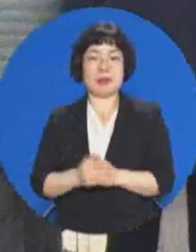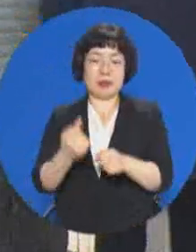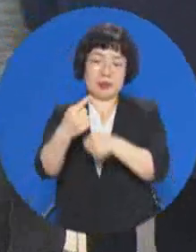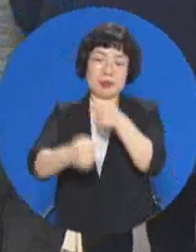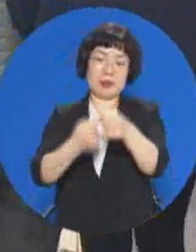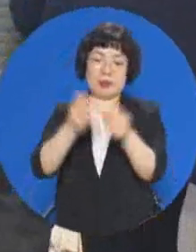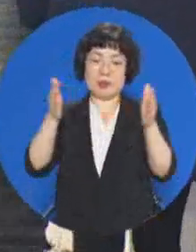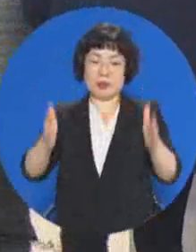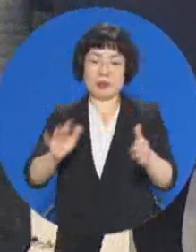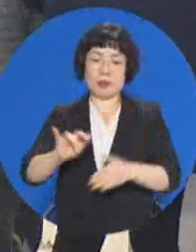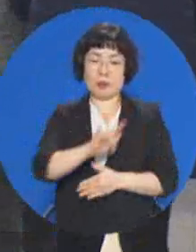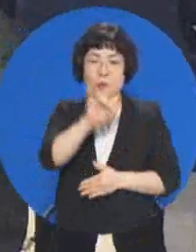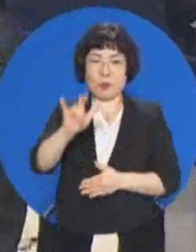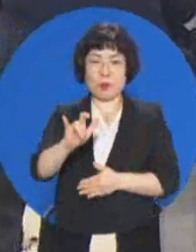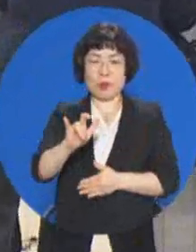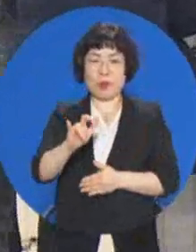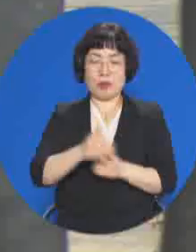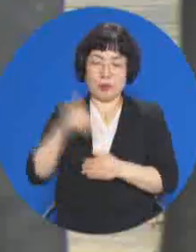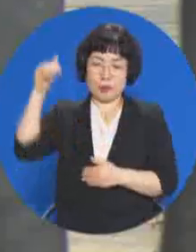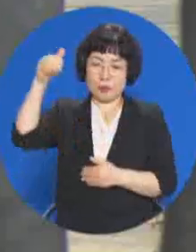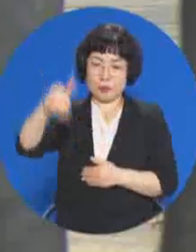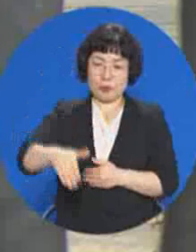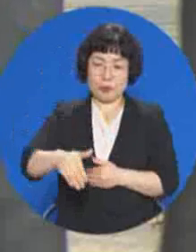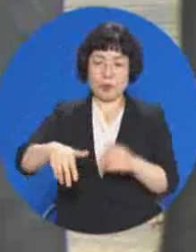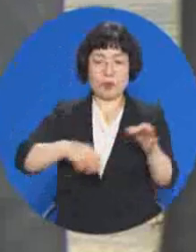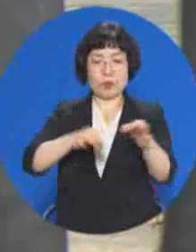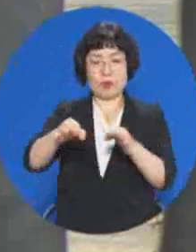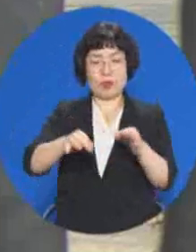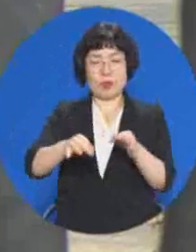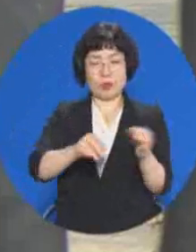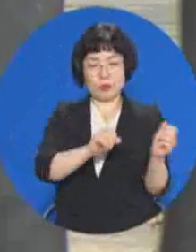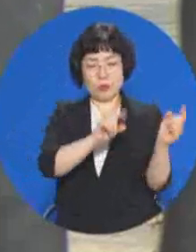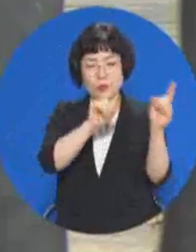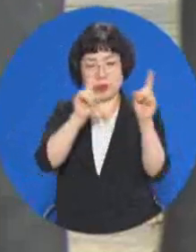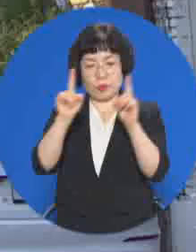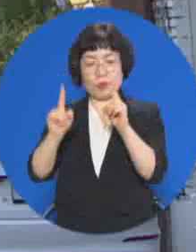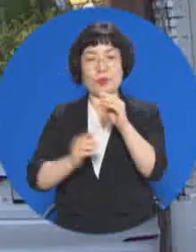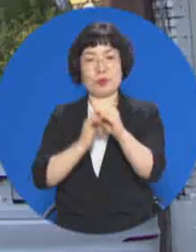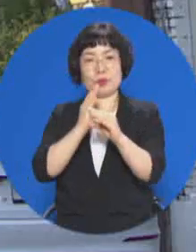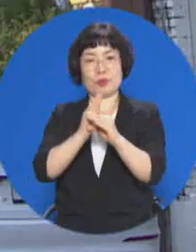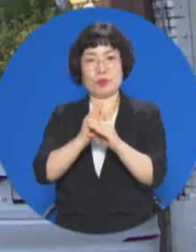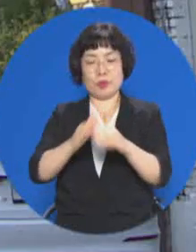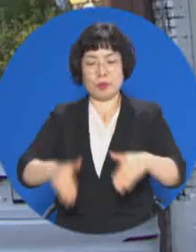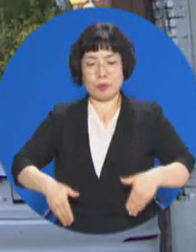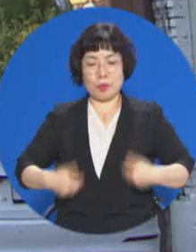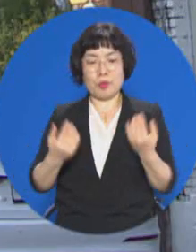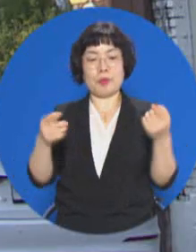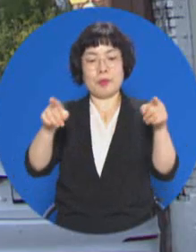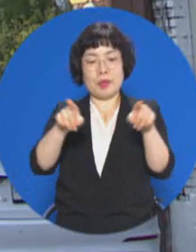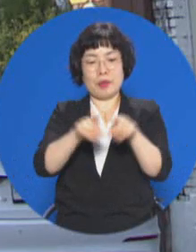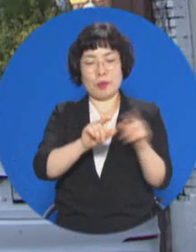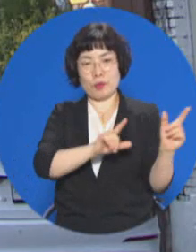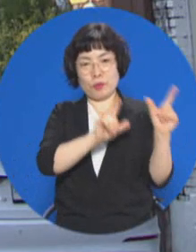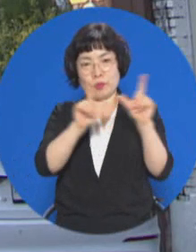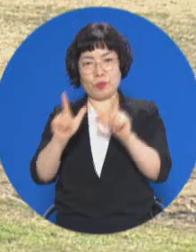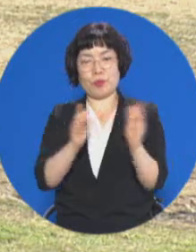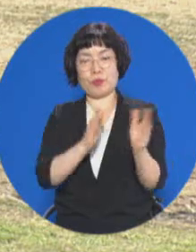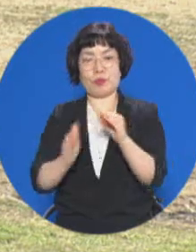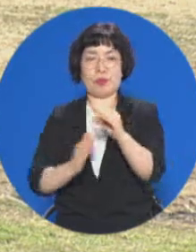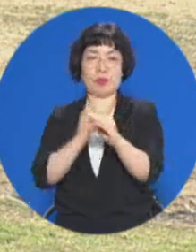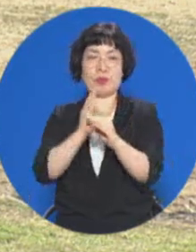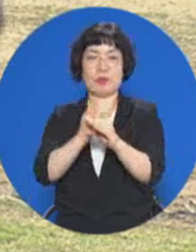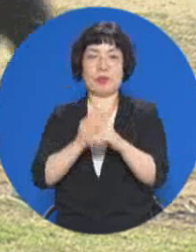1년 동안 코로나19에 잔뜩 웅크렸던 대학가 주변 상권이 완연해진 봄기운 속에 조심스런 활기를 준비하고